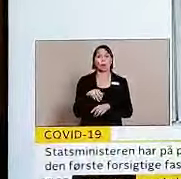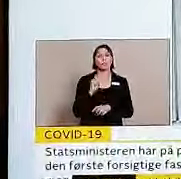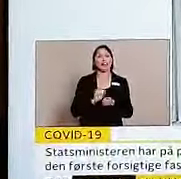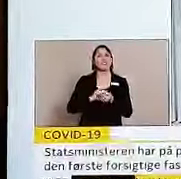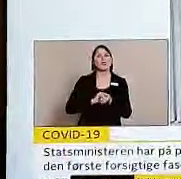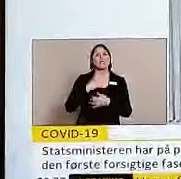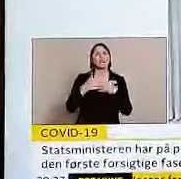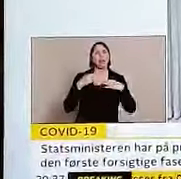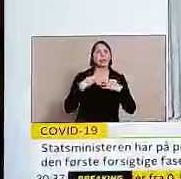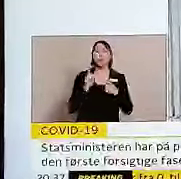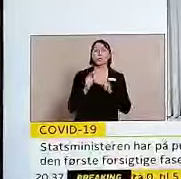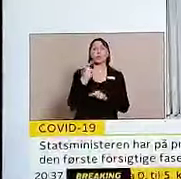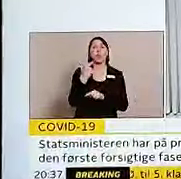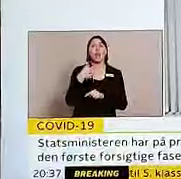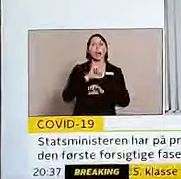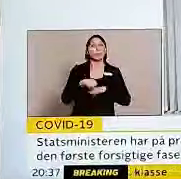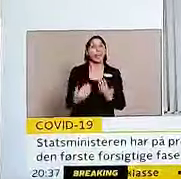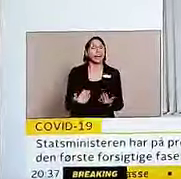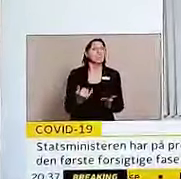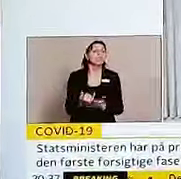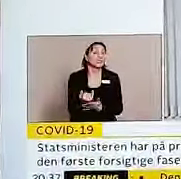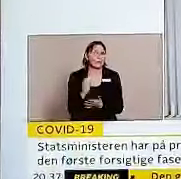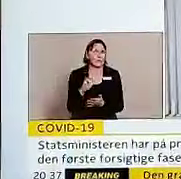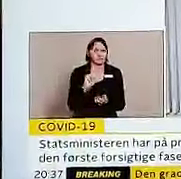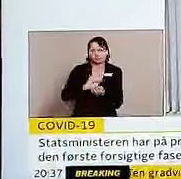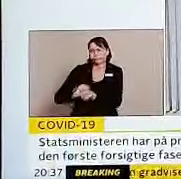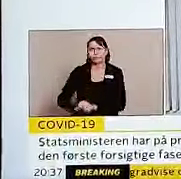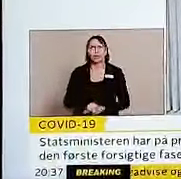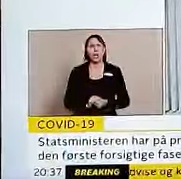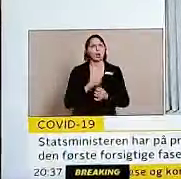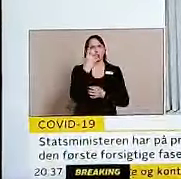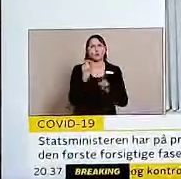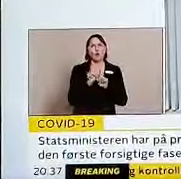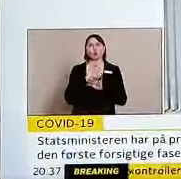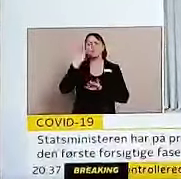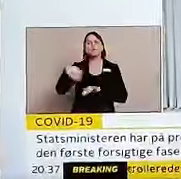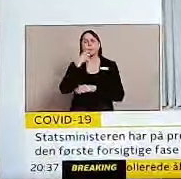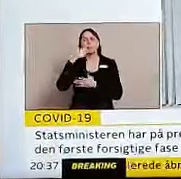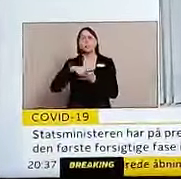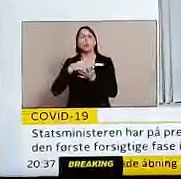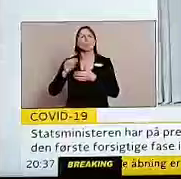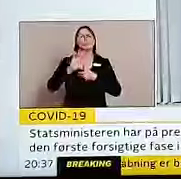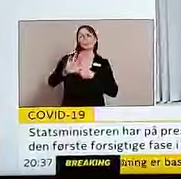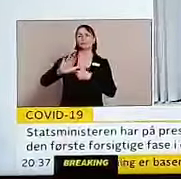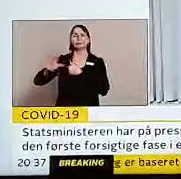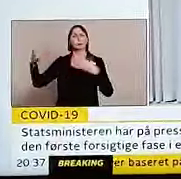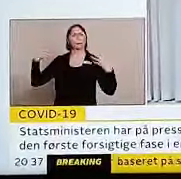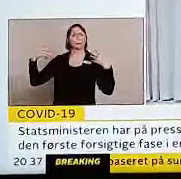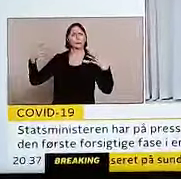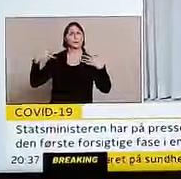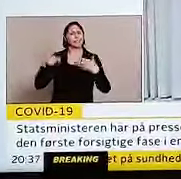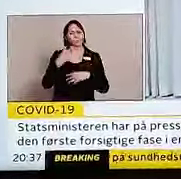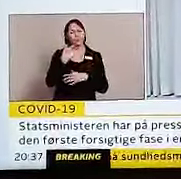حسب عدد الإصابات والعدوى, وإذا كان مرتفع أو إذا كان